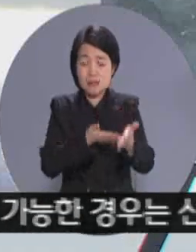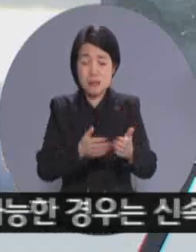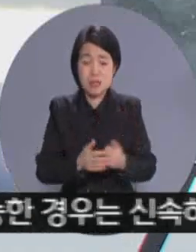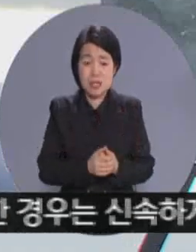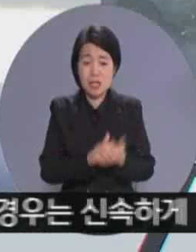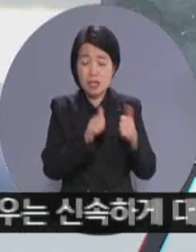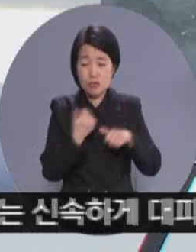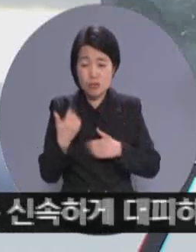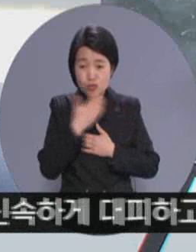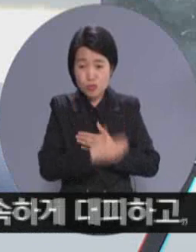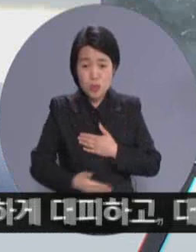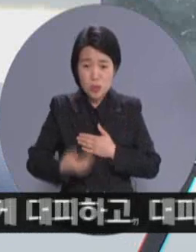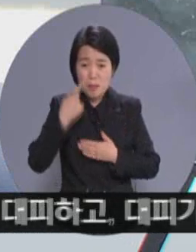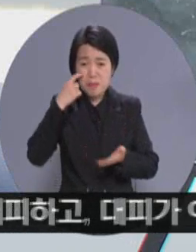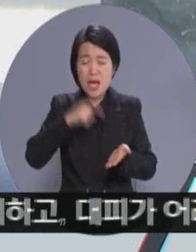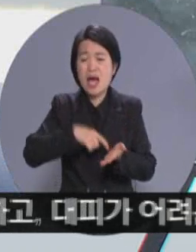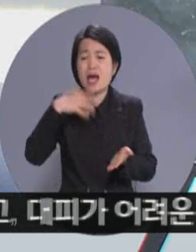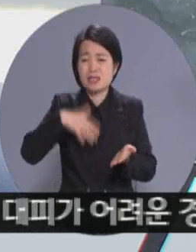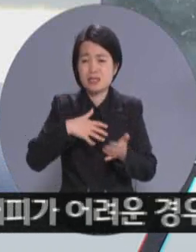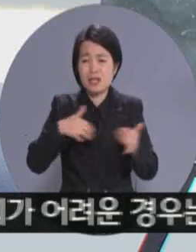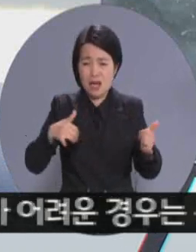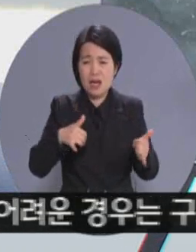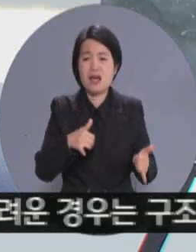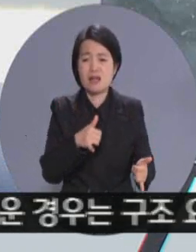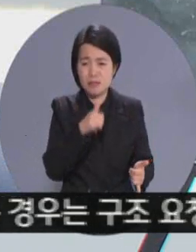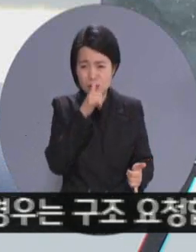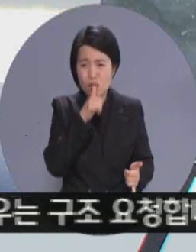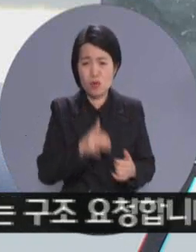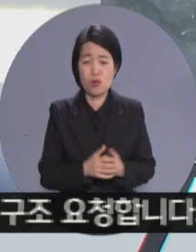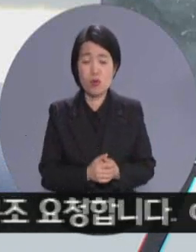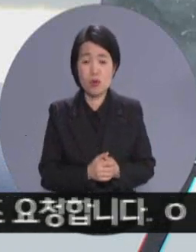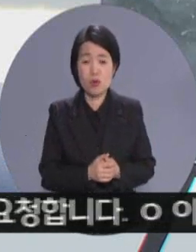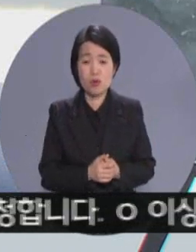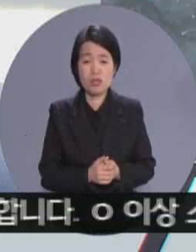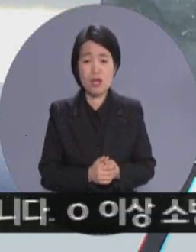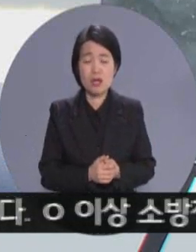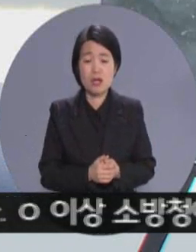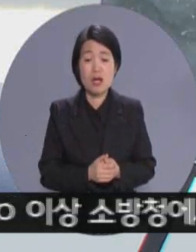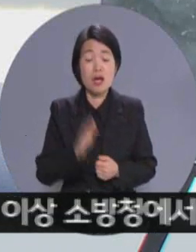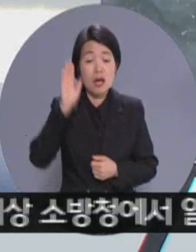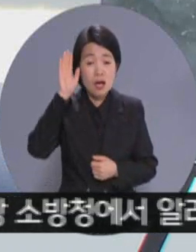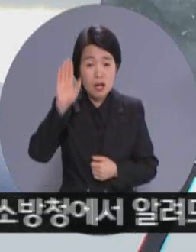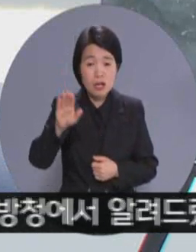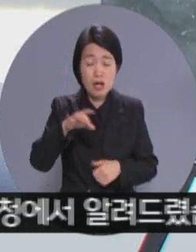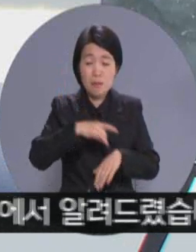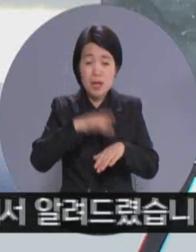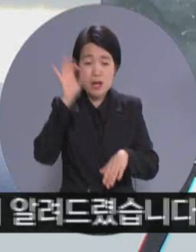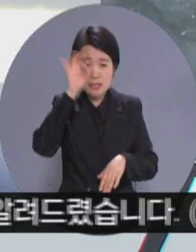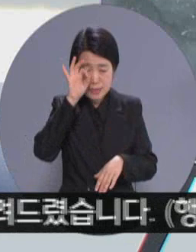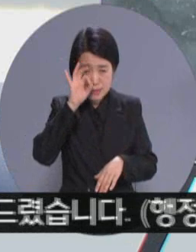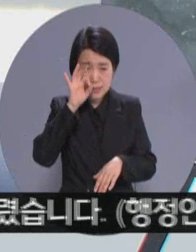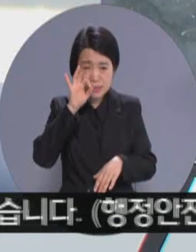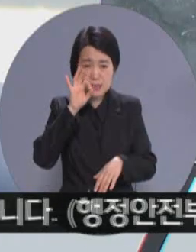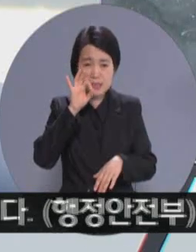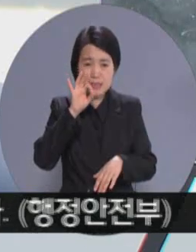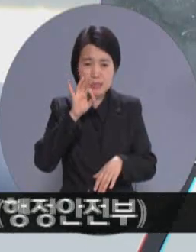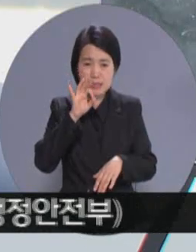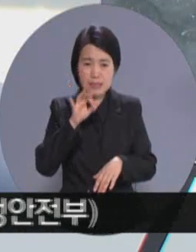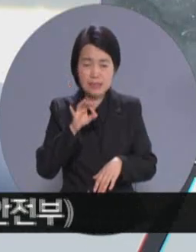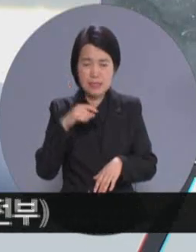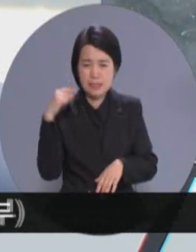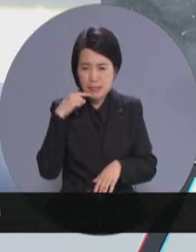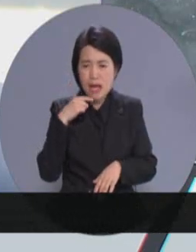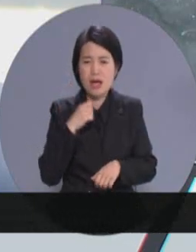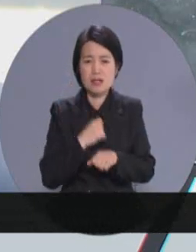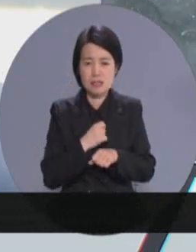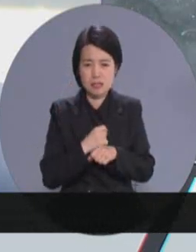못 찾은 것도 있을 수도 있습니다. 그래서 앞으로 유해 발굴 사업을 철저히